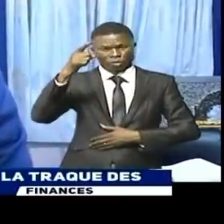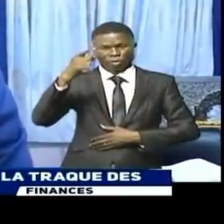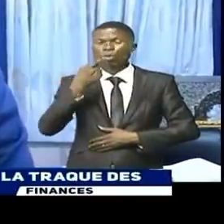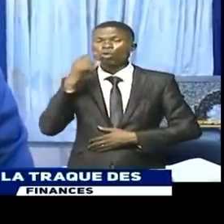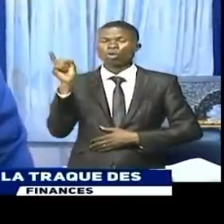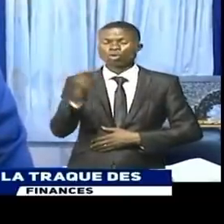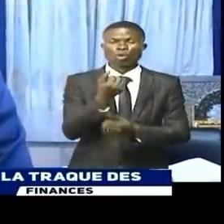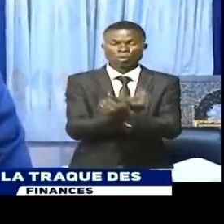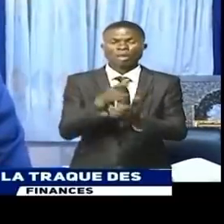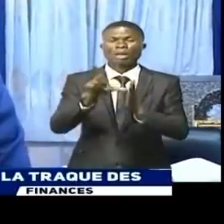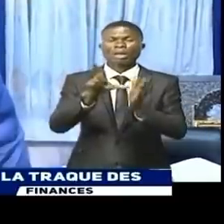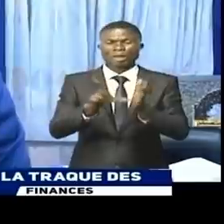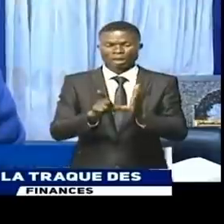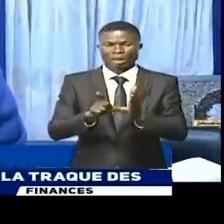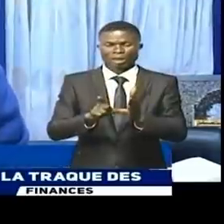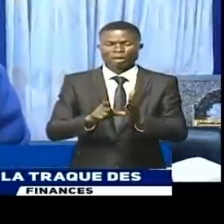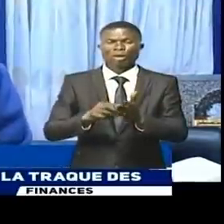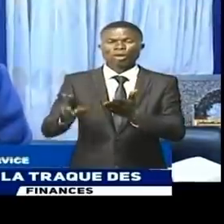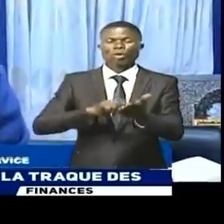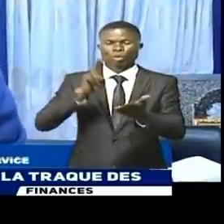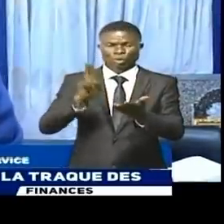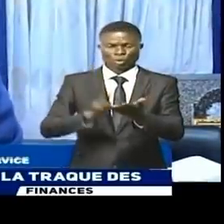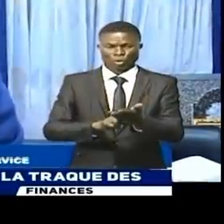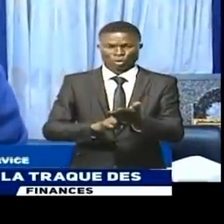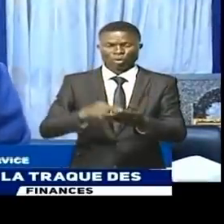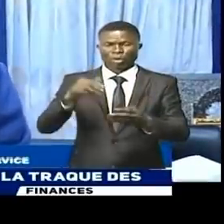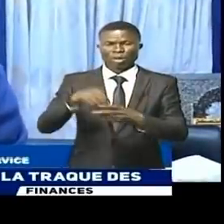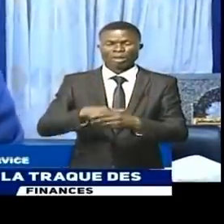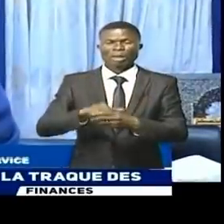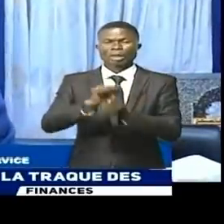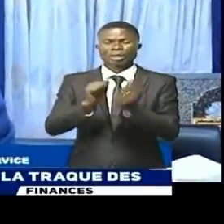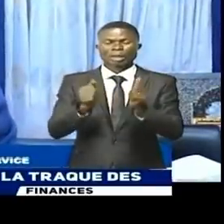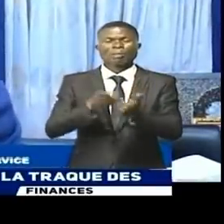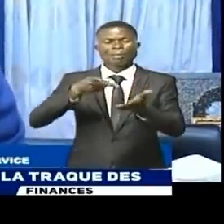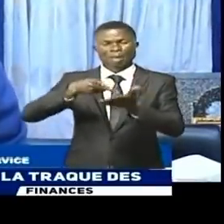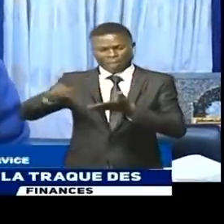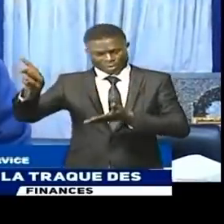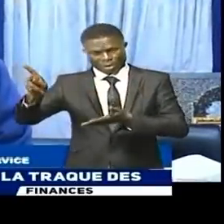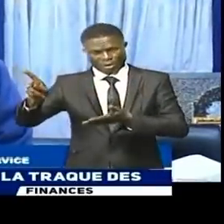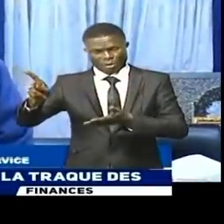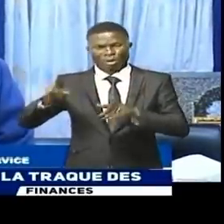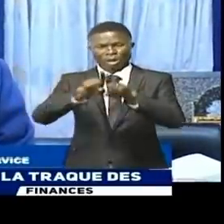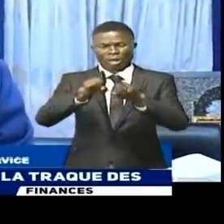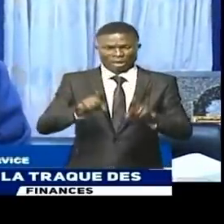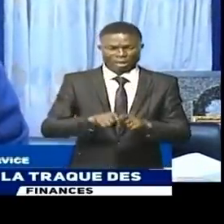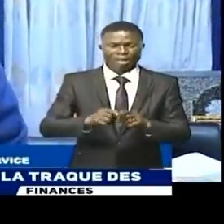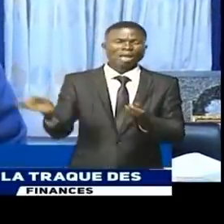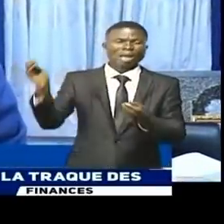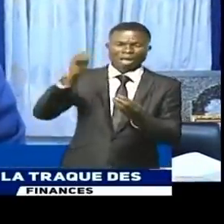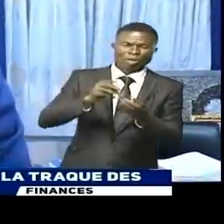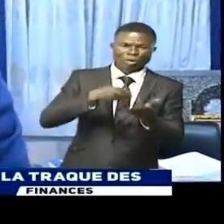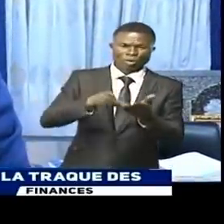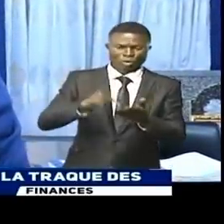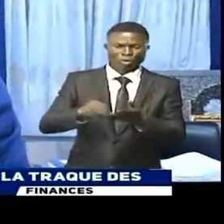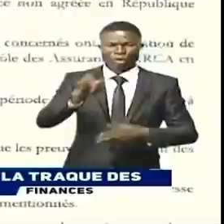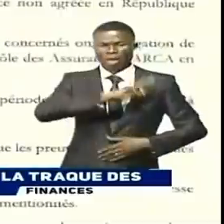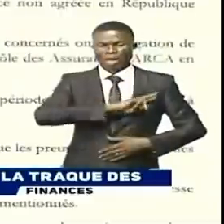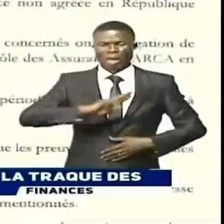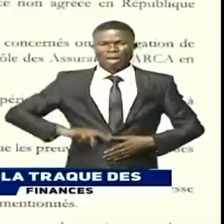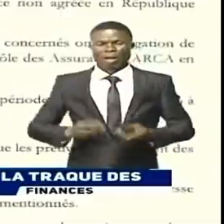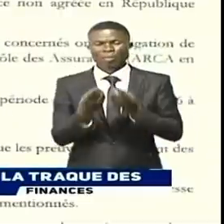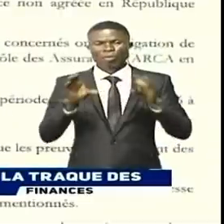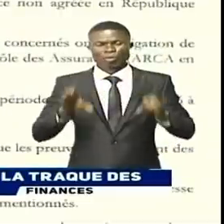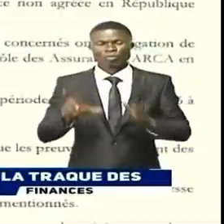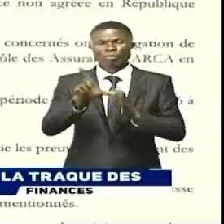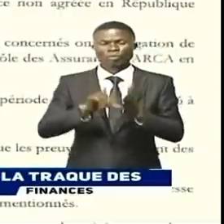respect de la loi sous les assurances particulièrement dans le volet de paiement de la prime d'assurance en rd congo la